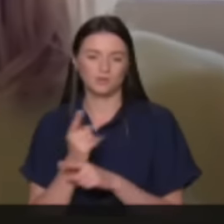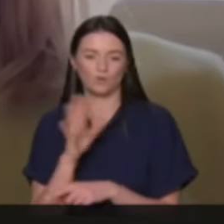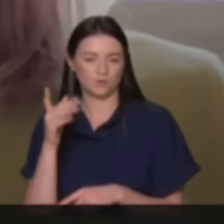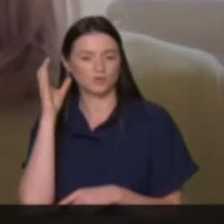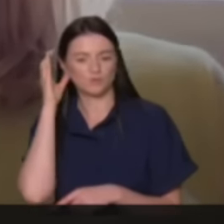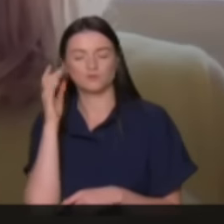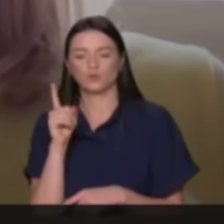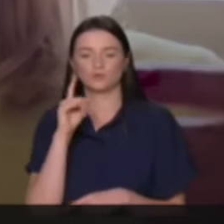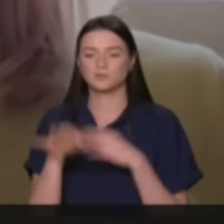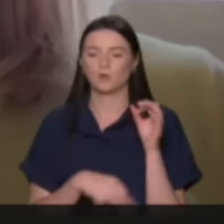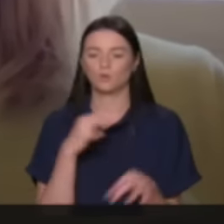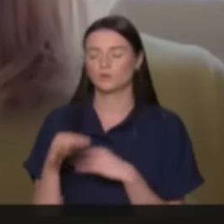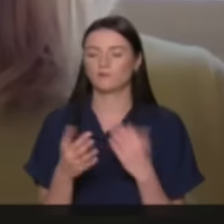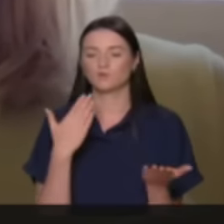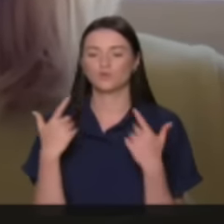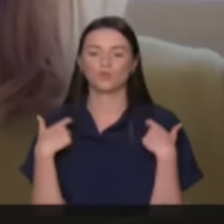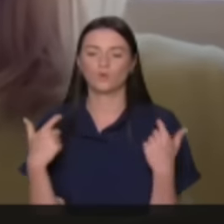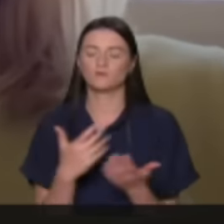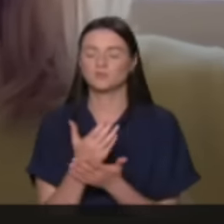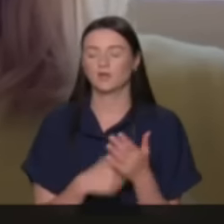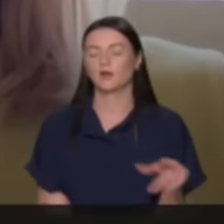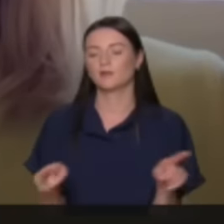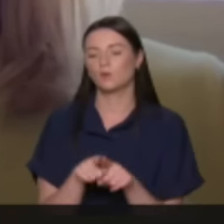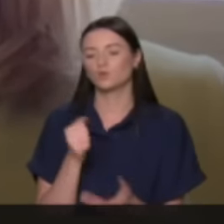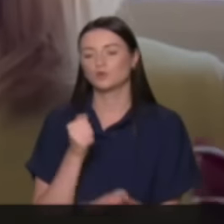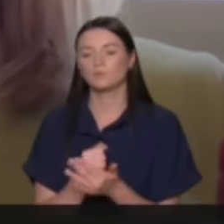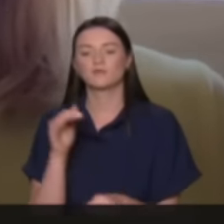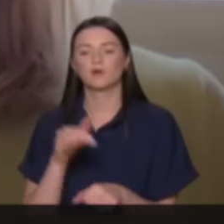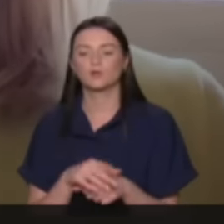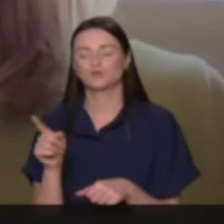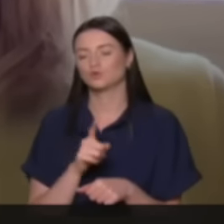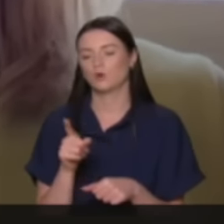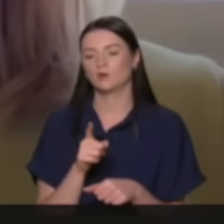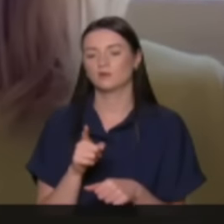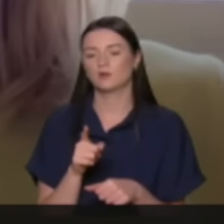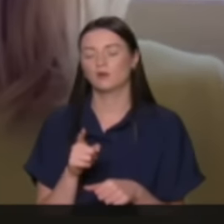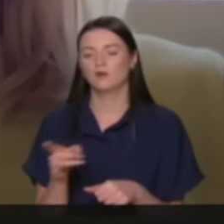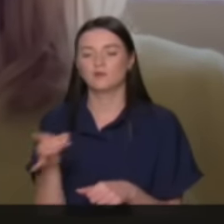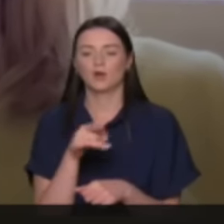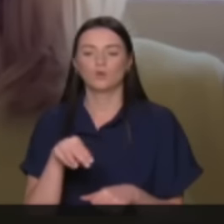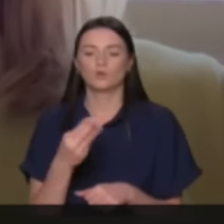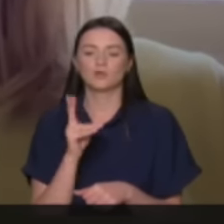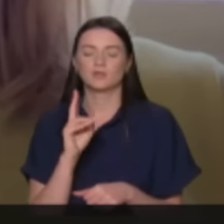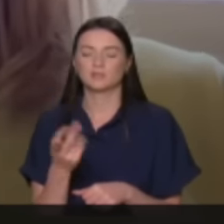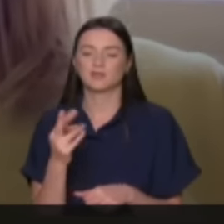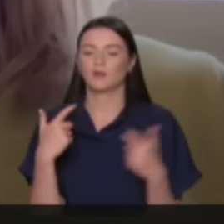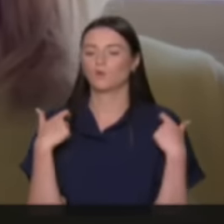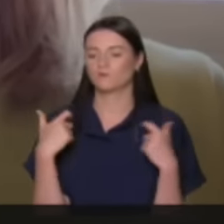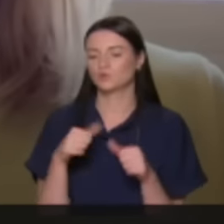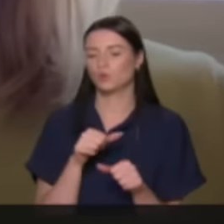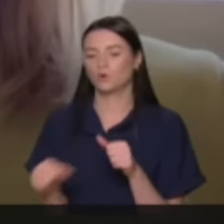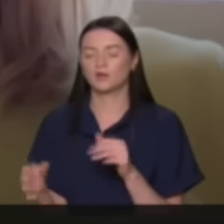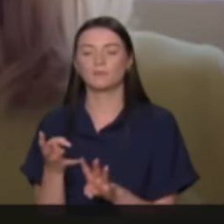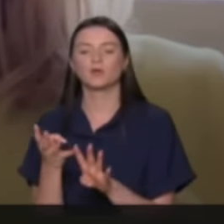цілодобово. Щодо офіцерів запасу, також підтверджую той факт, що в усіх районах ТЦК для офіцерів окрема